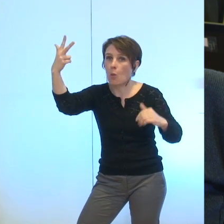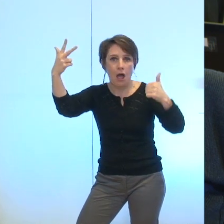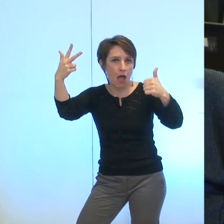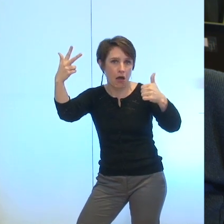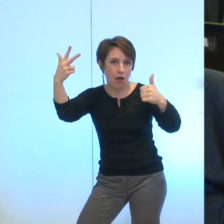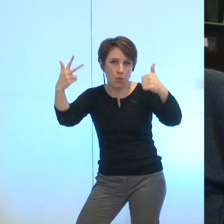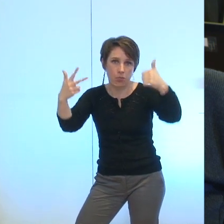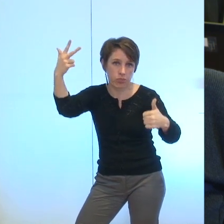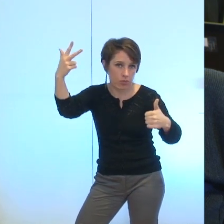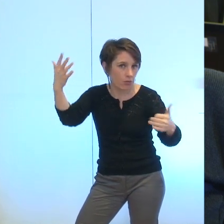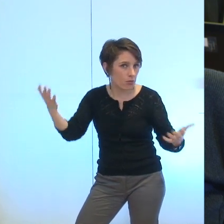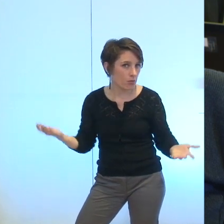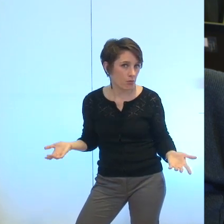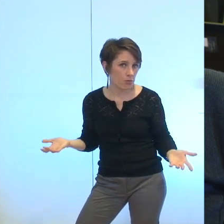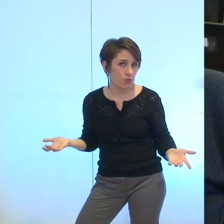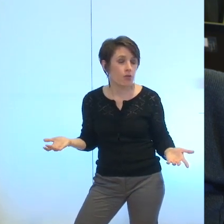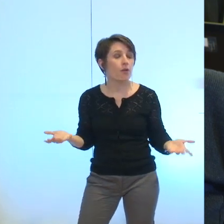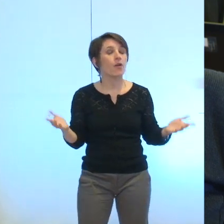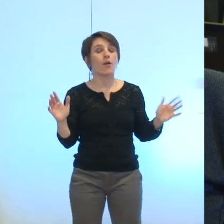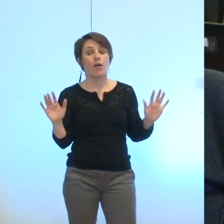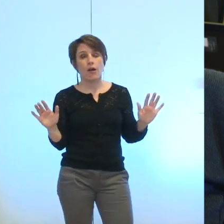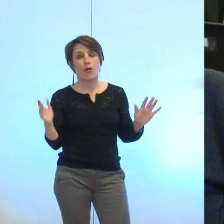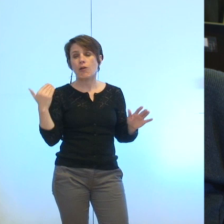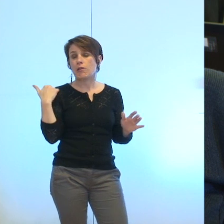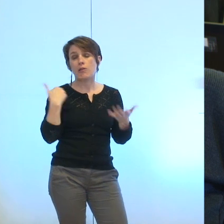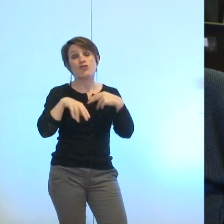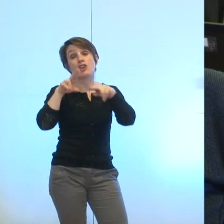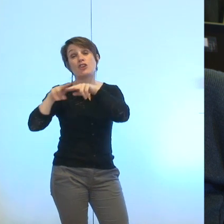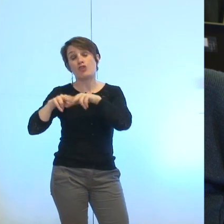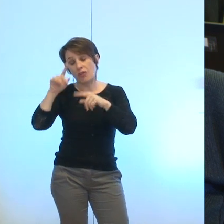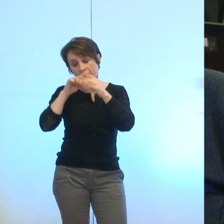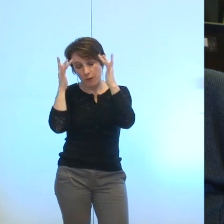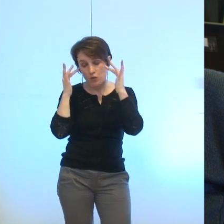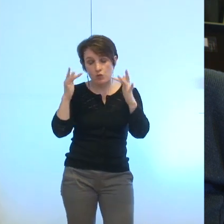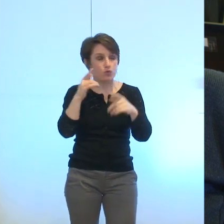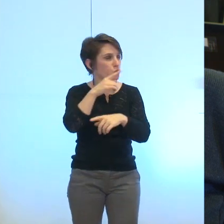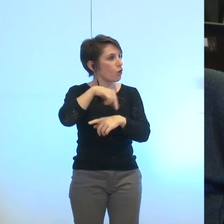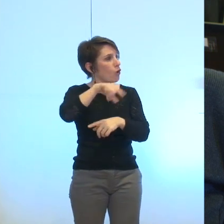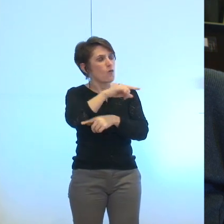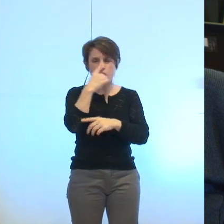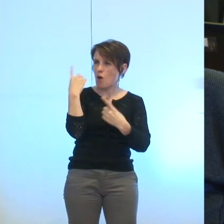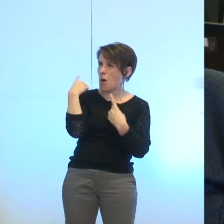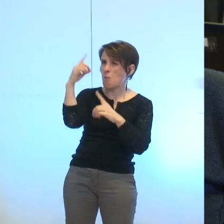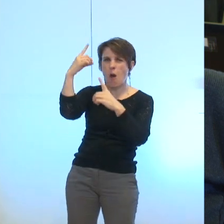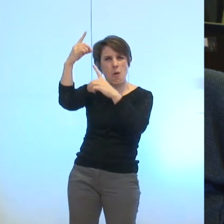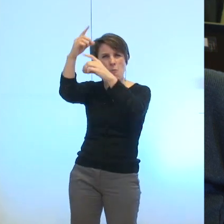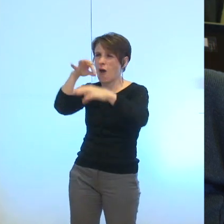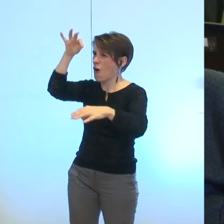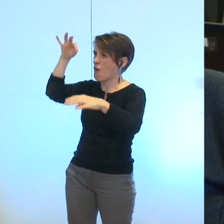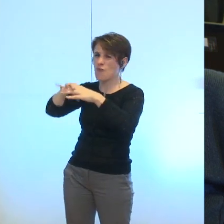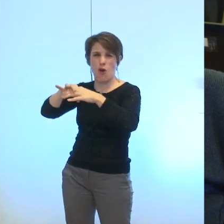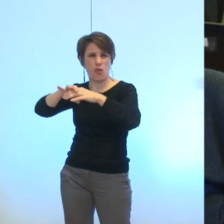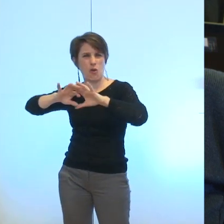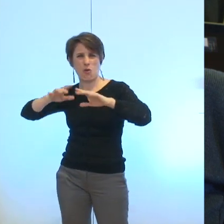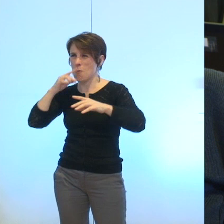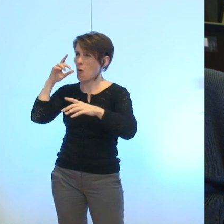opposition comme je l'ai entendu notamment au chantier des cultures s'exprime par l'abstention et bien